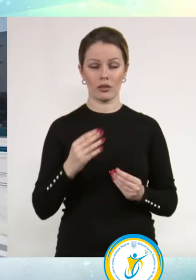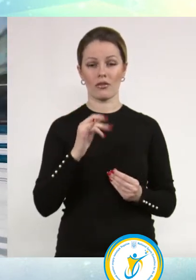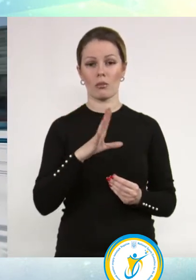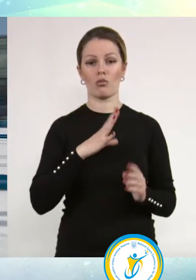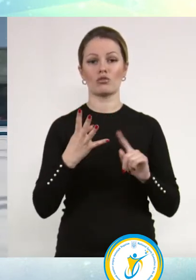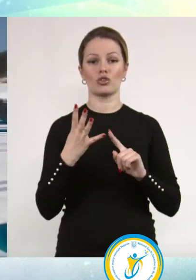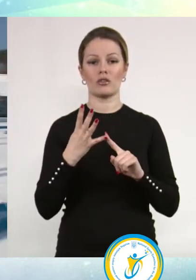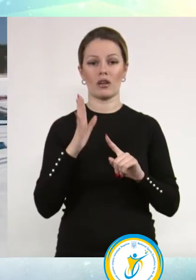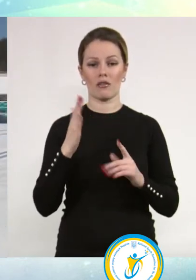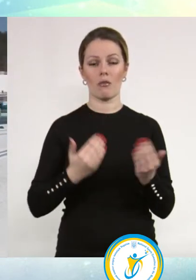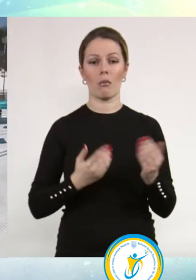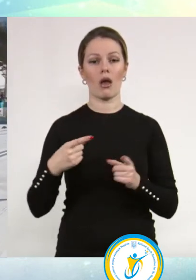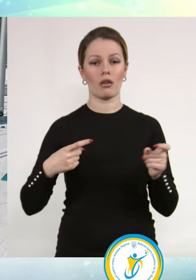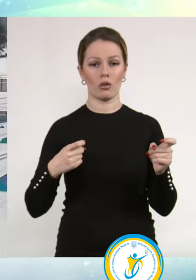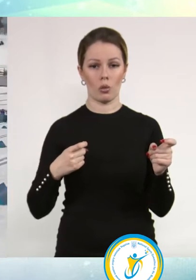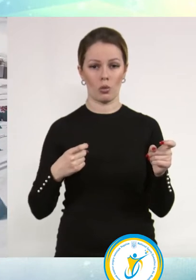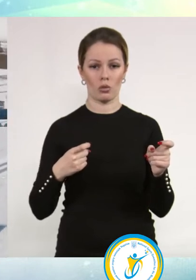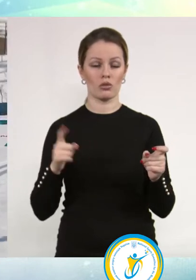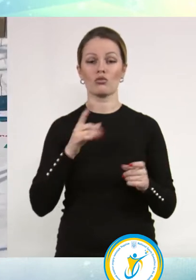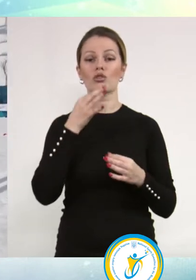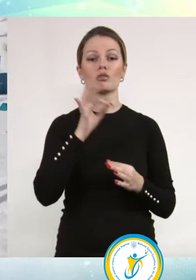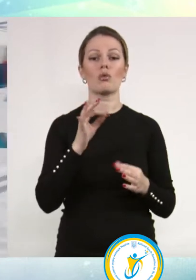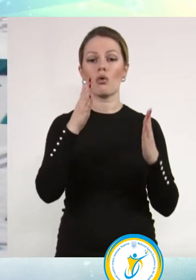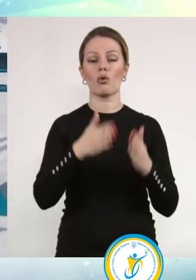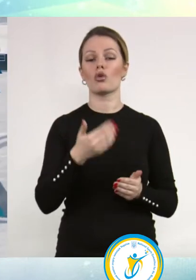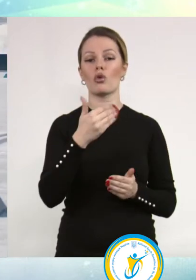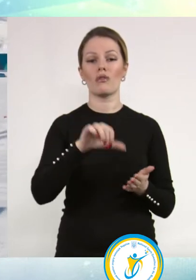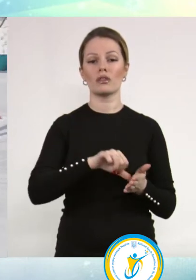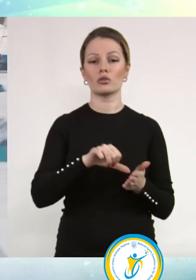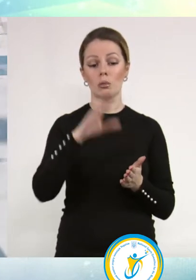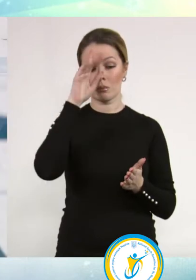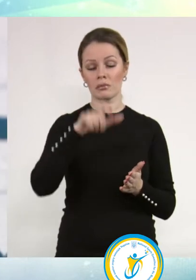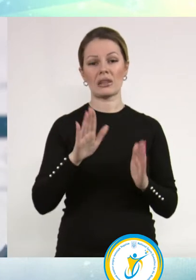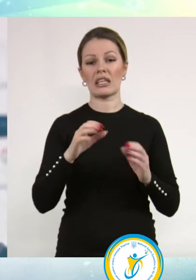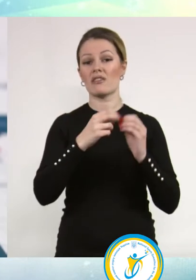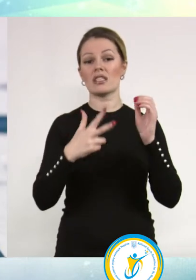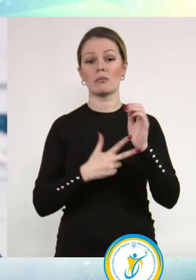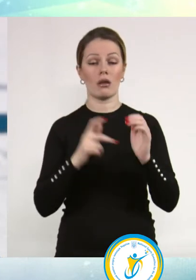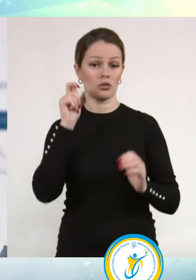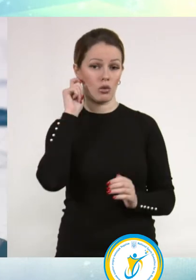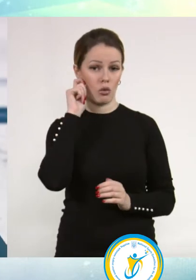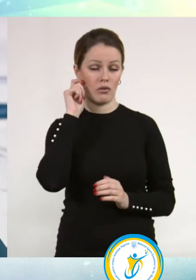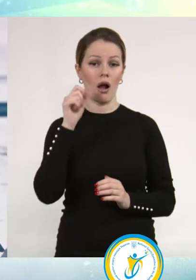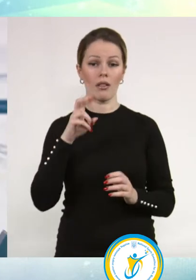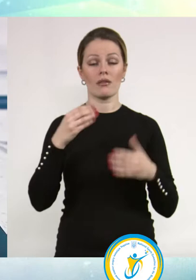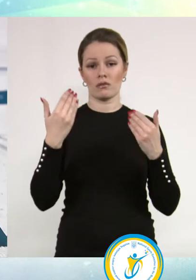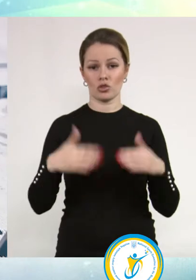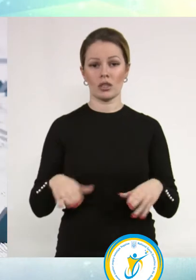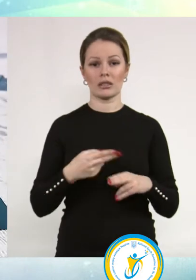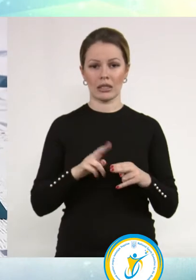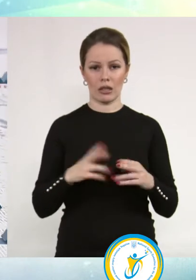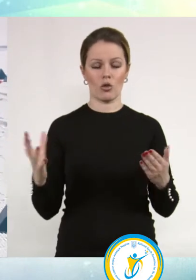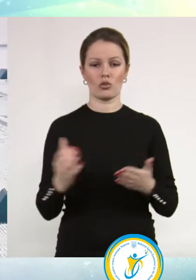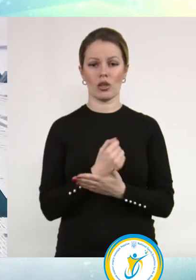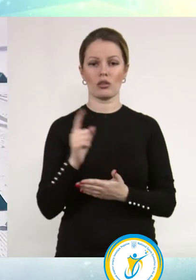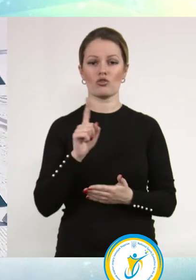в перший день ігор він був 4-м у біатлонній гонці. Що скажете про його виступ? Хлопцю лише 18 років,